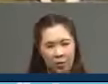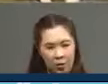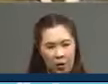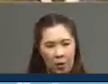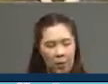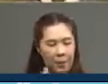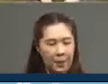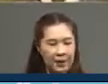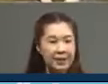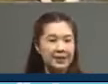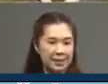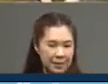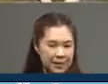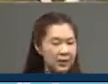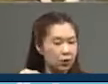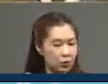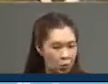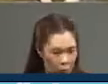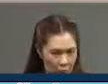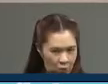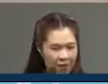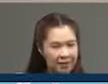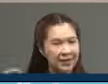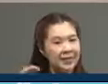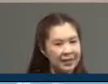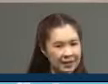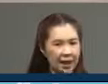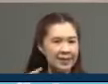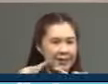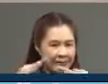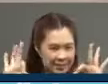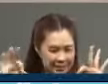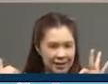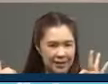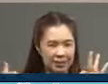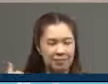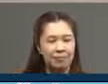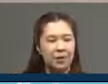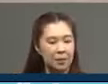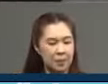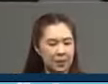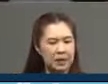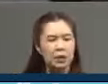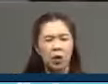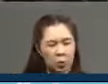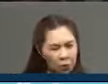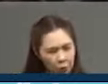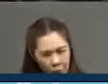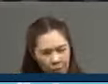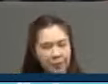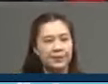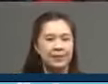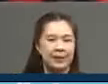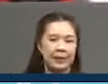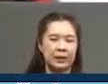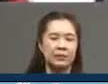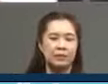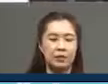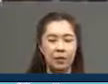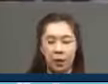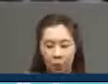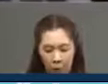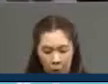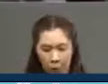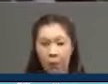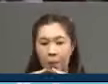ไปก็ทำให้รู้ว่าเรามีตัวตนประเทศไทยมีศักยภาพมีตัวตนแล้วก็ทำให้เราเนี่ยได้คุยกับประเทศต่างๆง่ายขึ้นหาโอกาสให้กับประเทศ